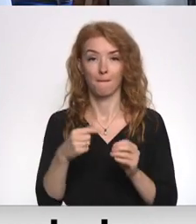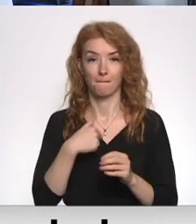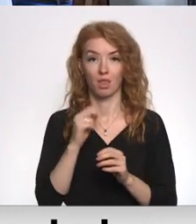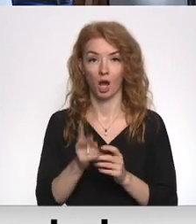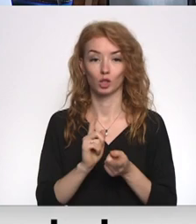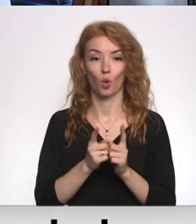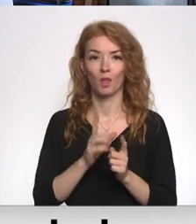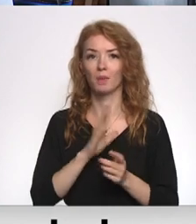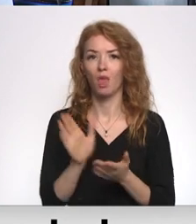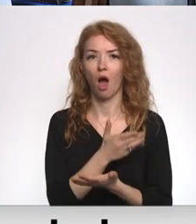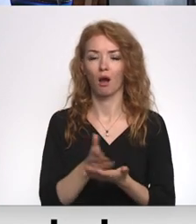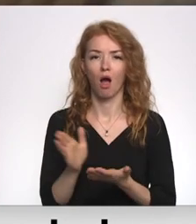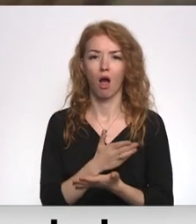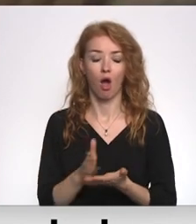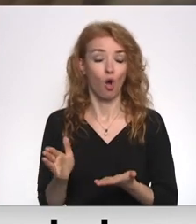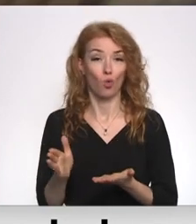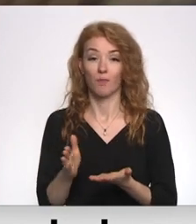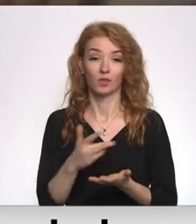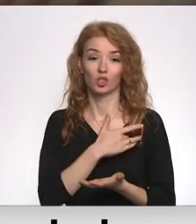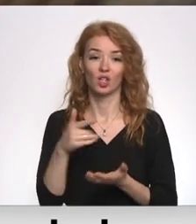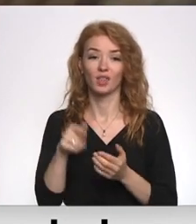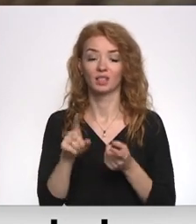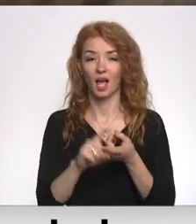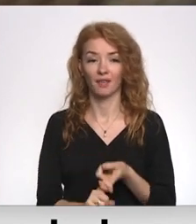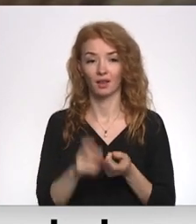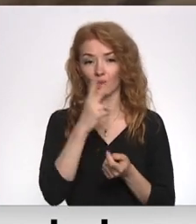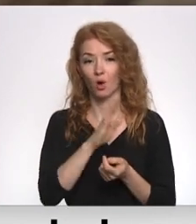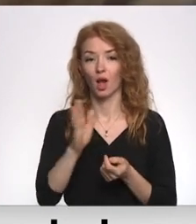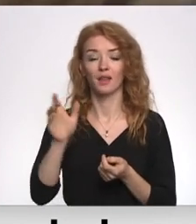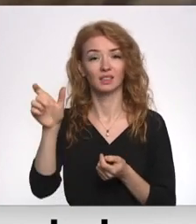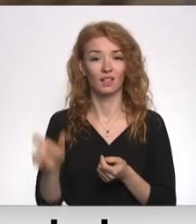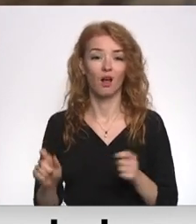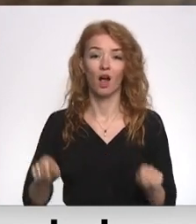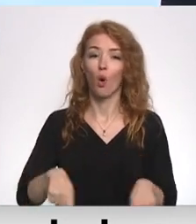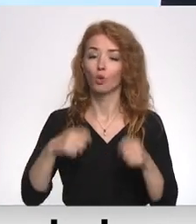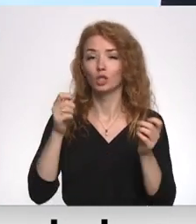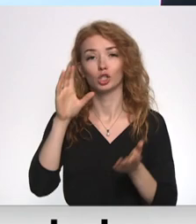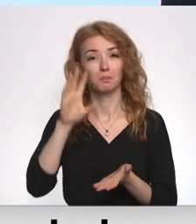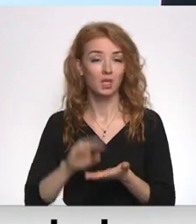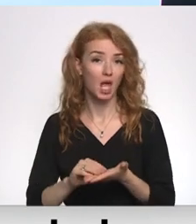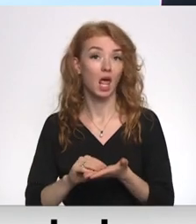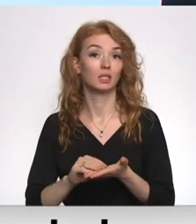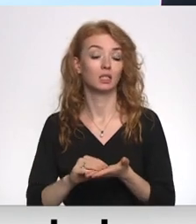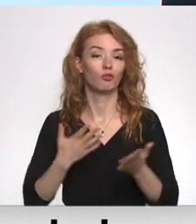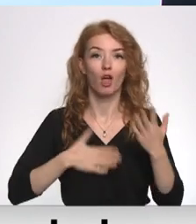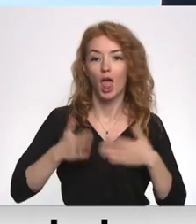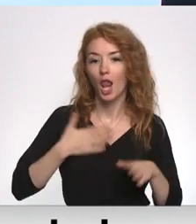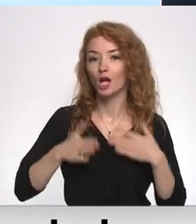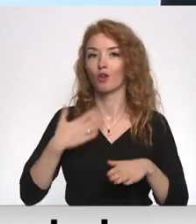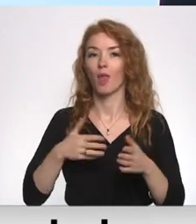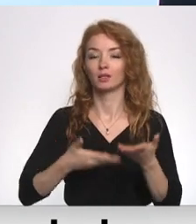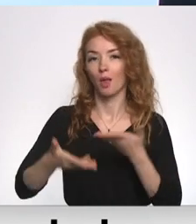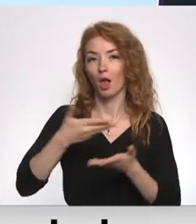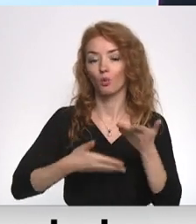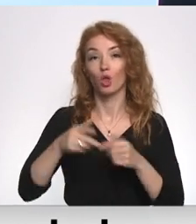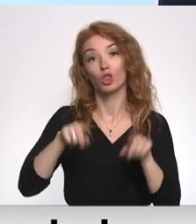bija jārisina. Man liekas, ka tas ir atkarīgs no katra cilvēka audzināšanas, pieredzes, vēlēšanās